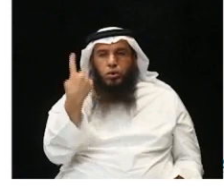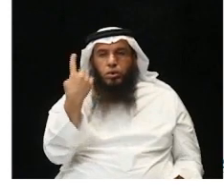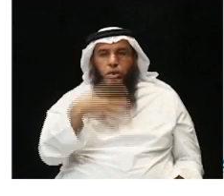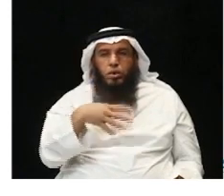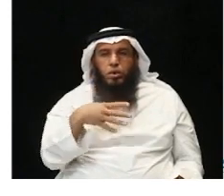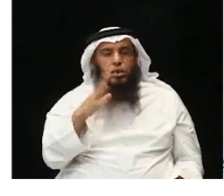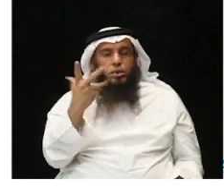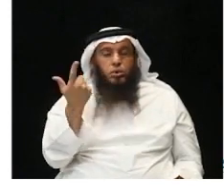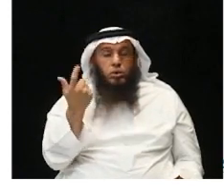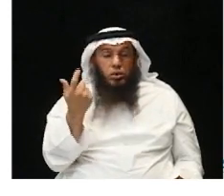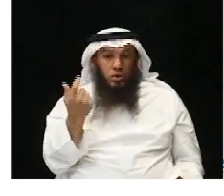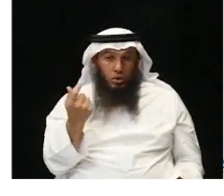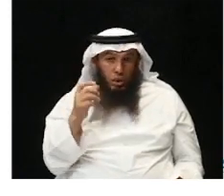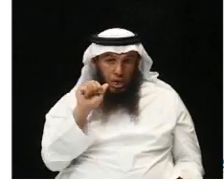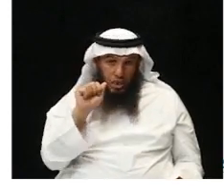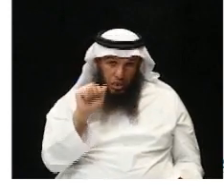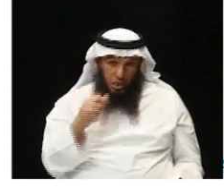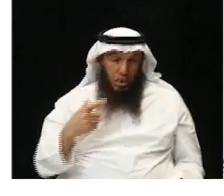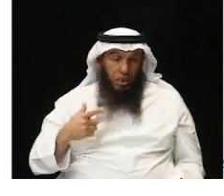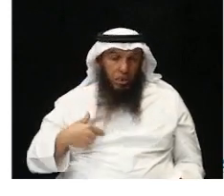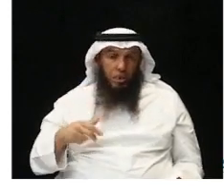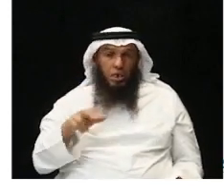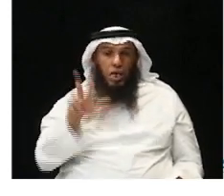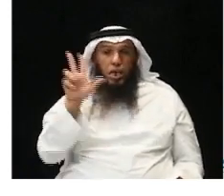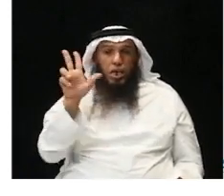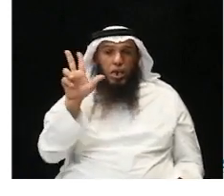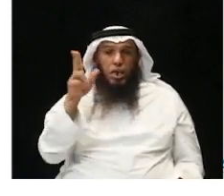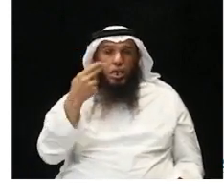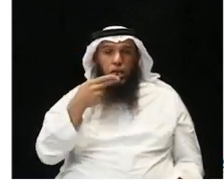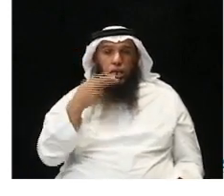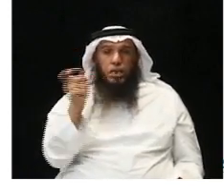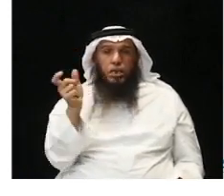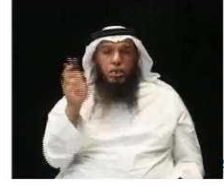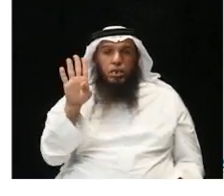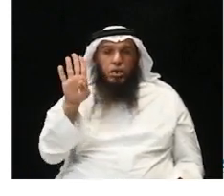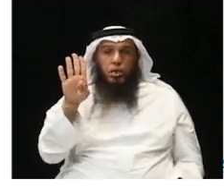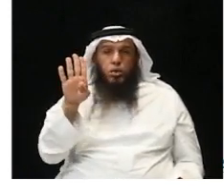شيء يتعلق باسم العنكبوت.